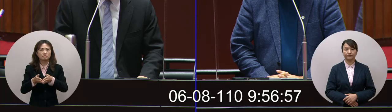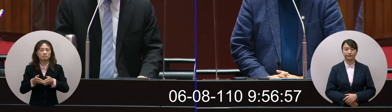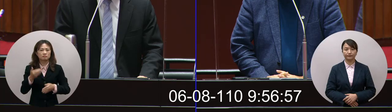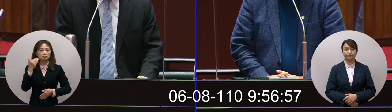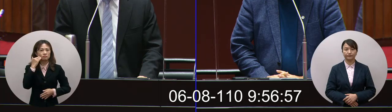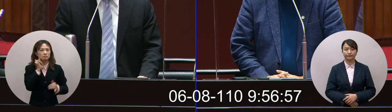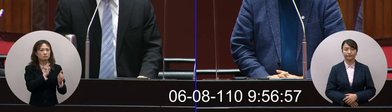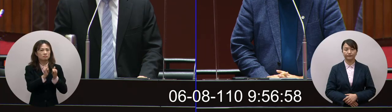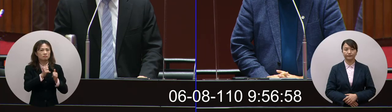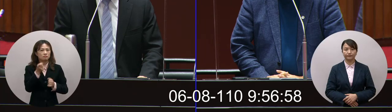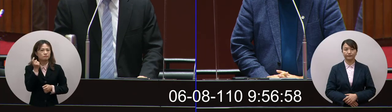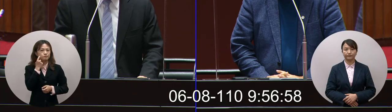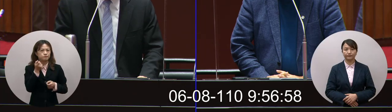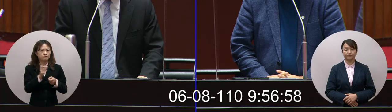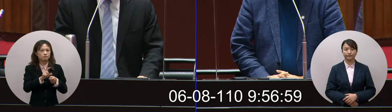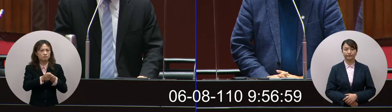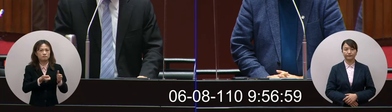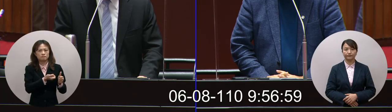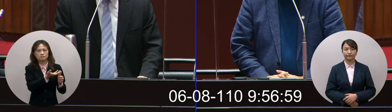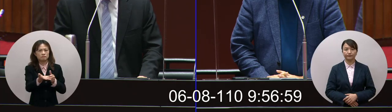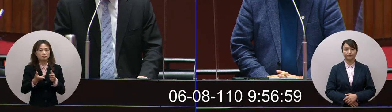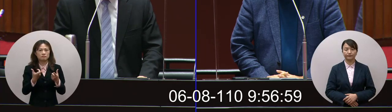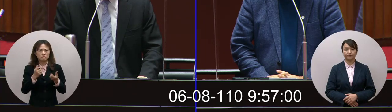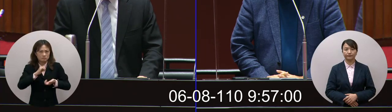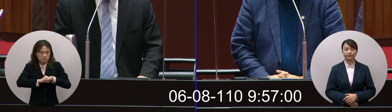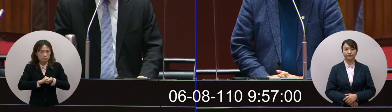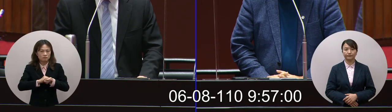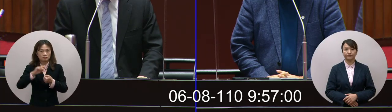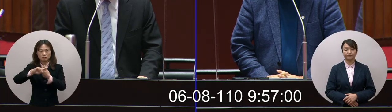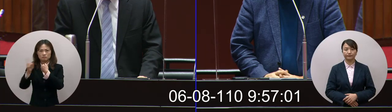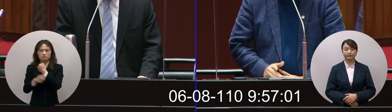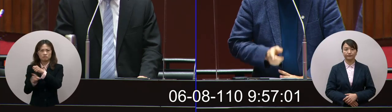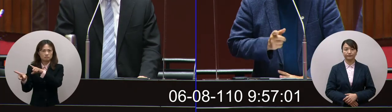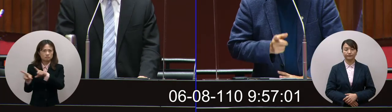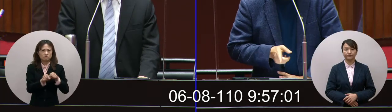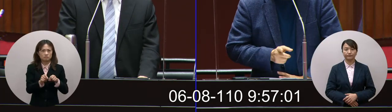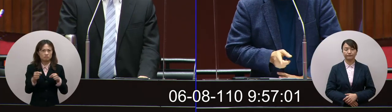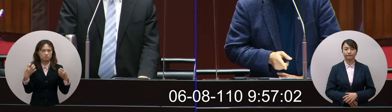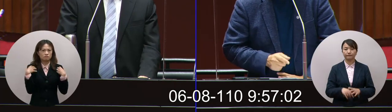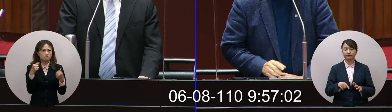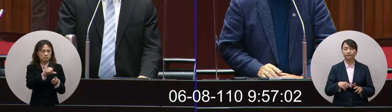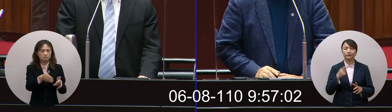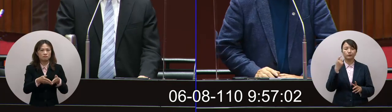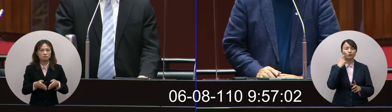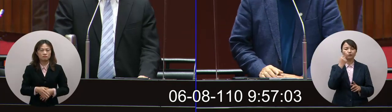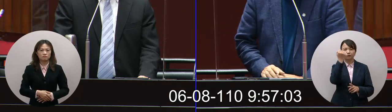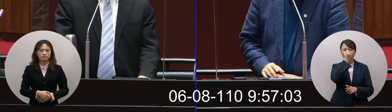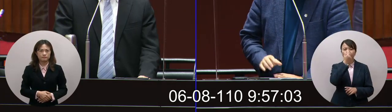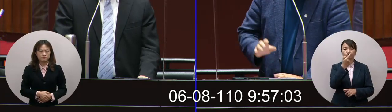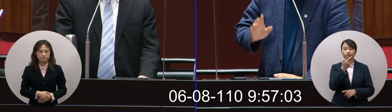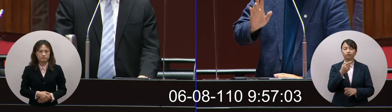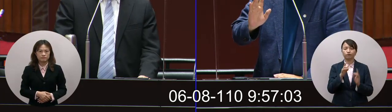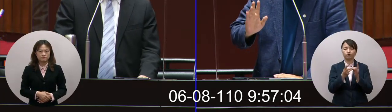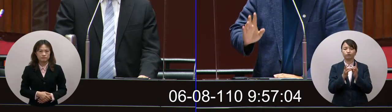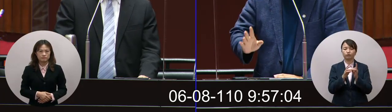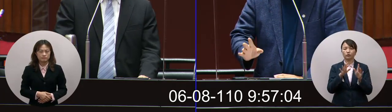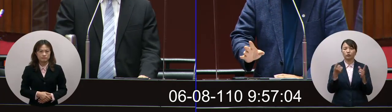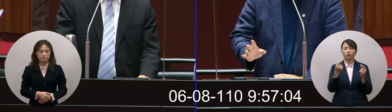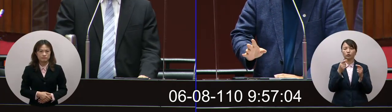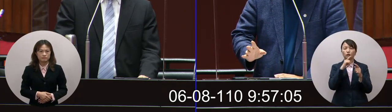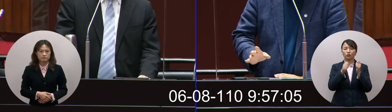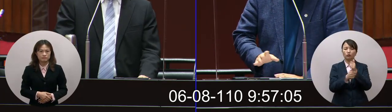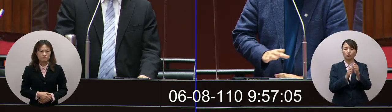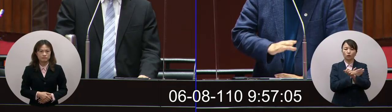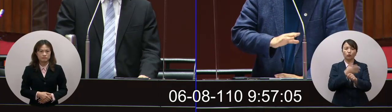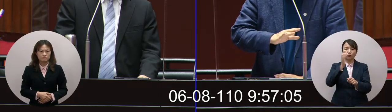实讯息，也都依法应负相关责任。 你看叫做恶意啦，哦，做到一个副馆